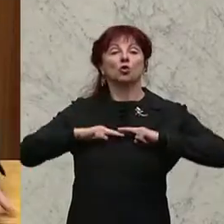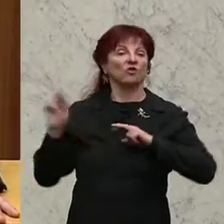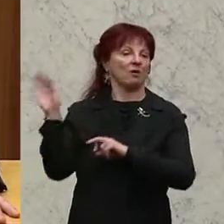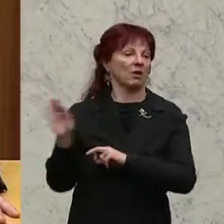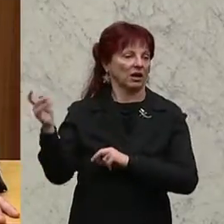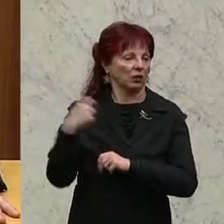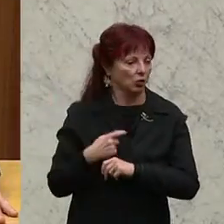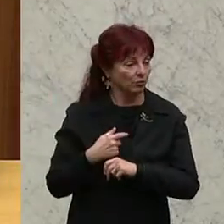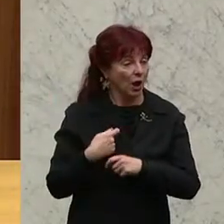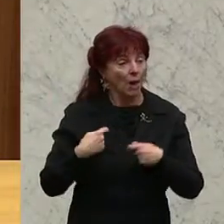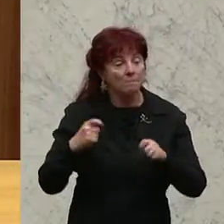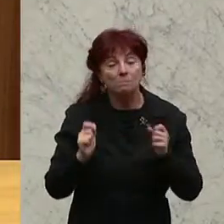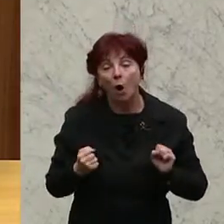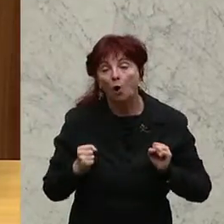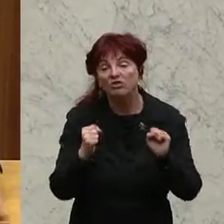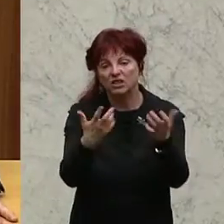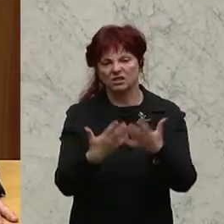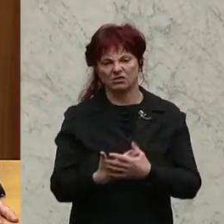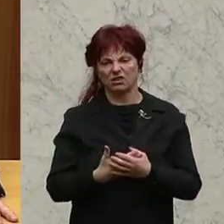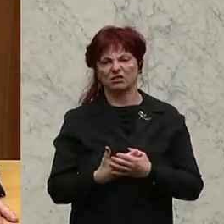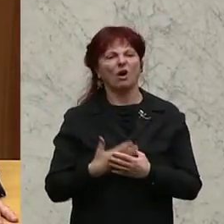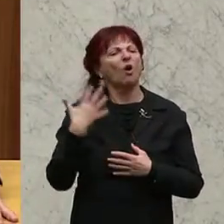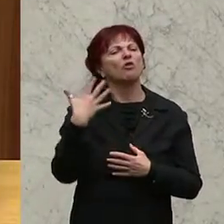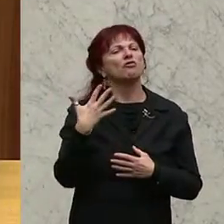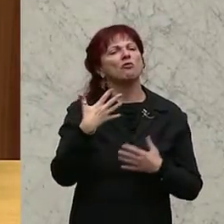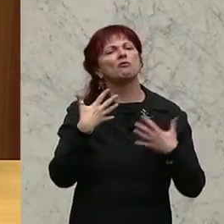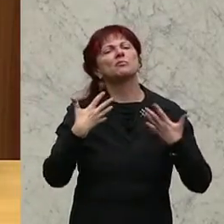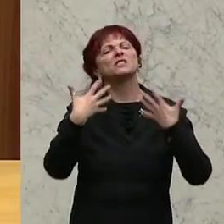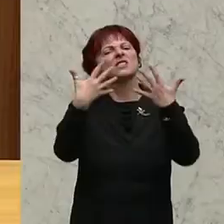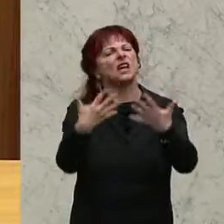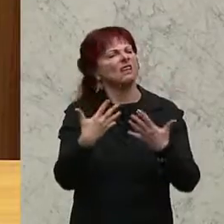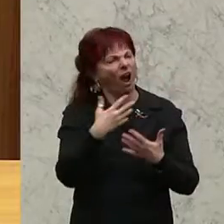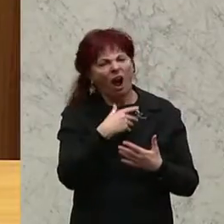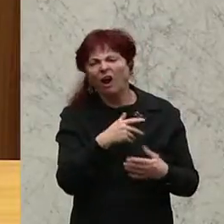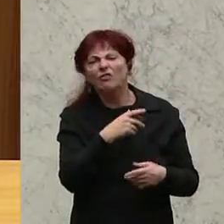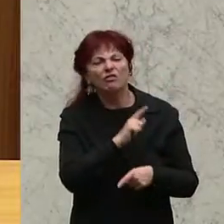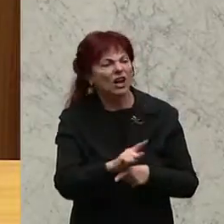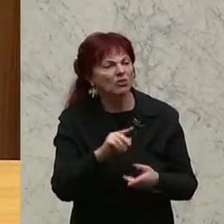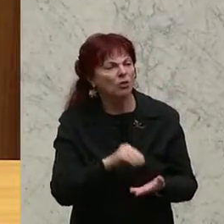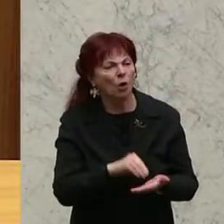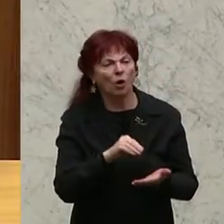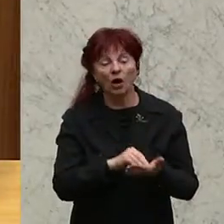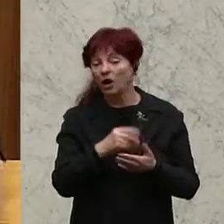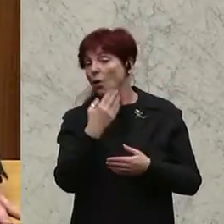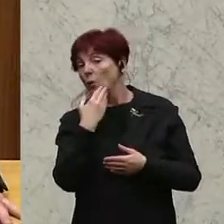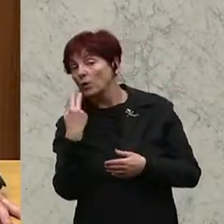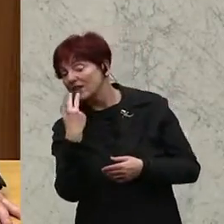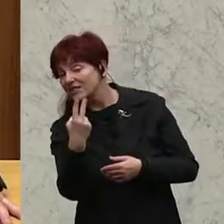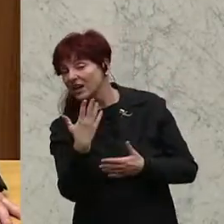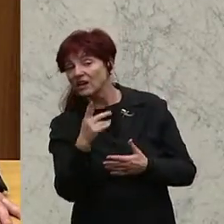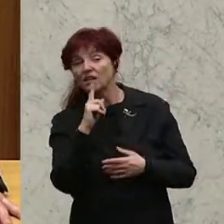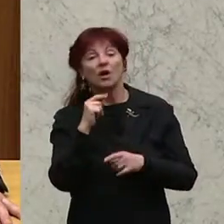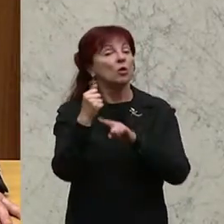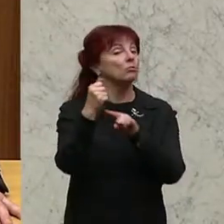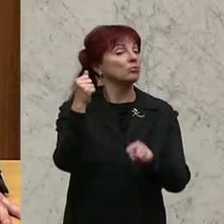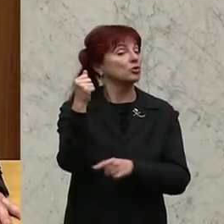österreichischen Justizanstalten anschaut, in einem 5- oder 10-Jahresplan sehe ich nicht. vielleicht planen Sie sie. Ich sehe nur die Budgetmittel dafür